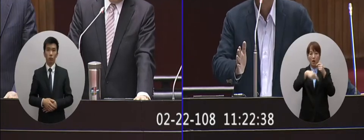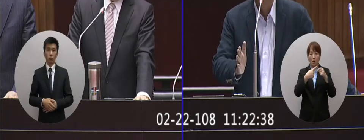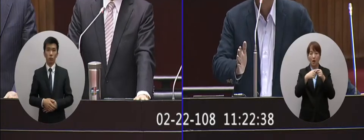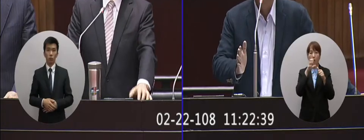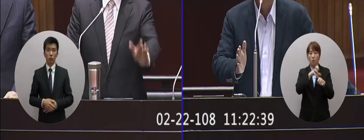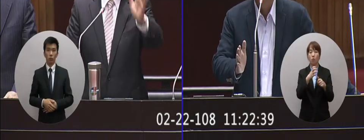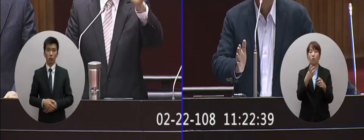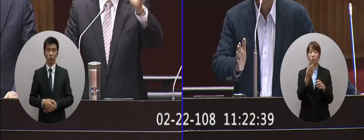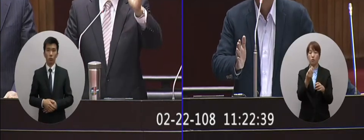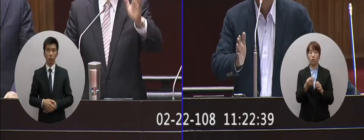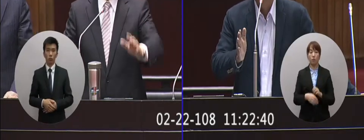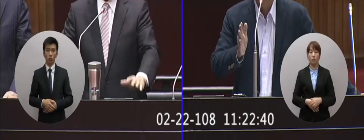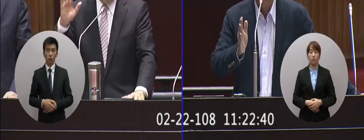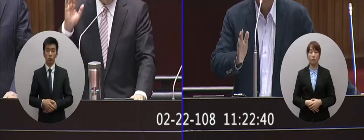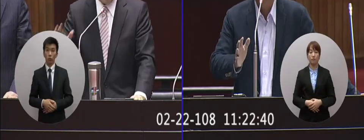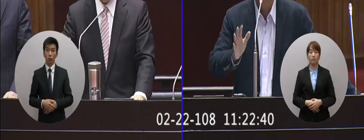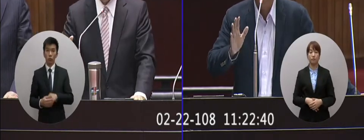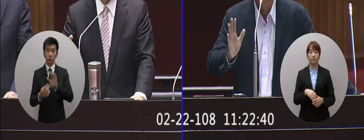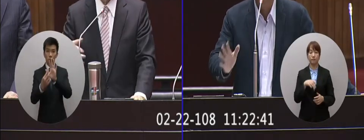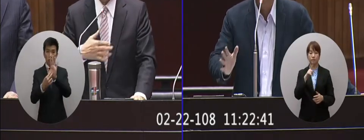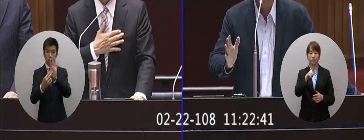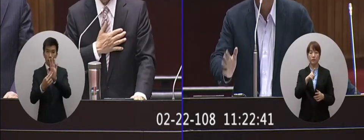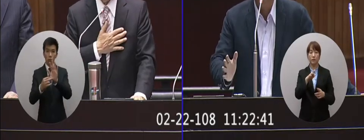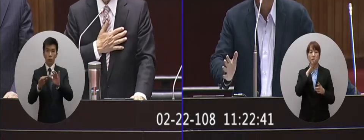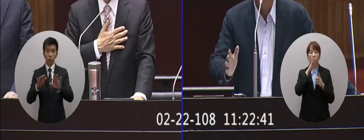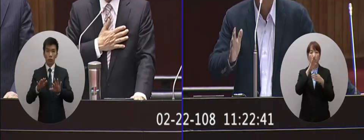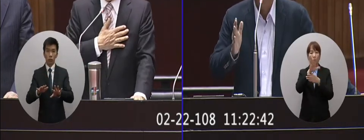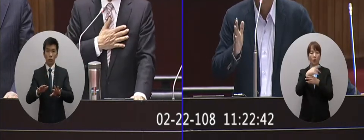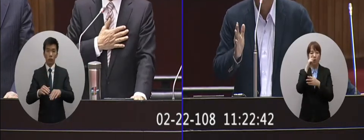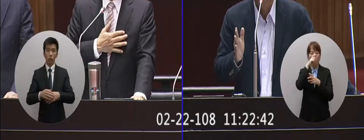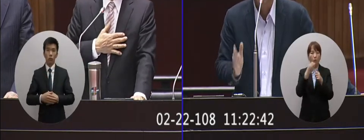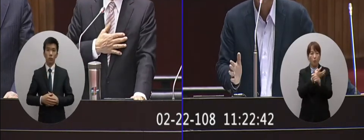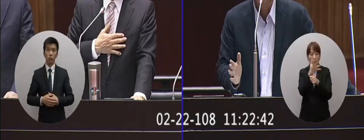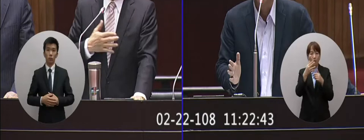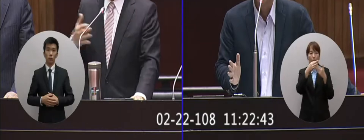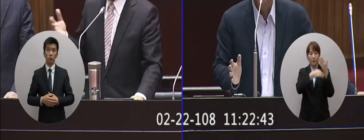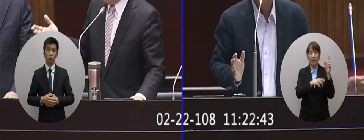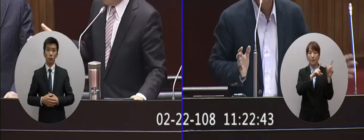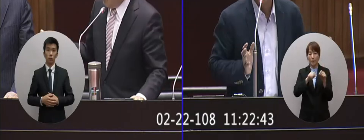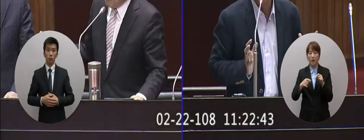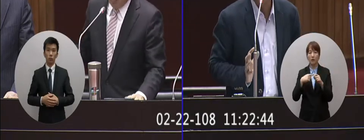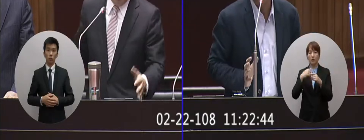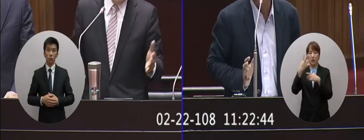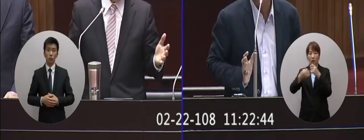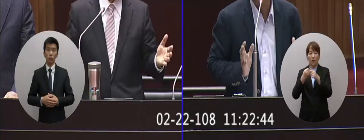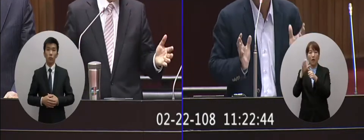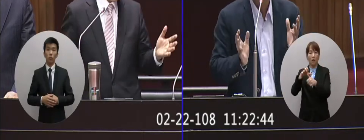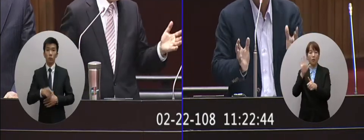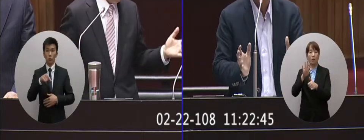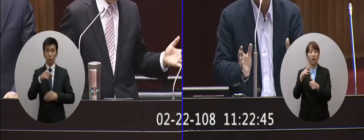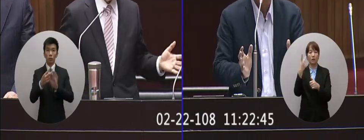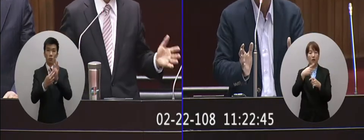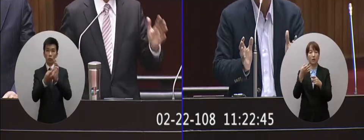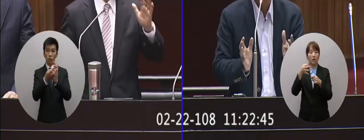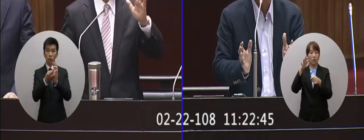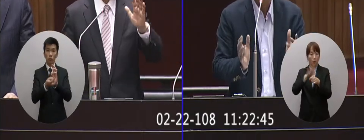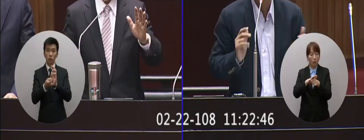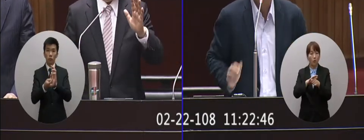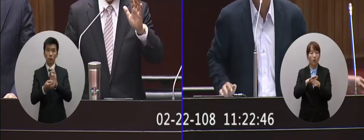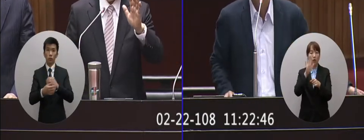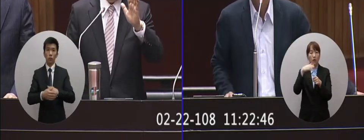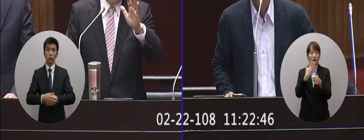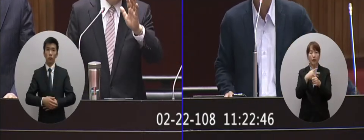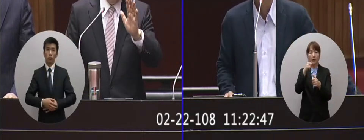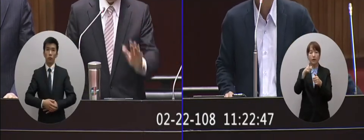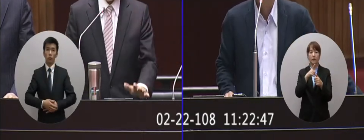限， 即马。 你就是符合空污的标准，我唔免给你设定年限， 相关的 补助来增加你